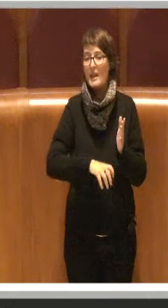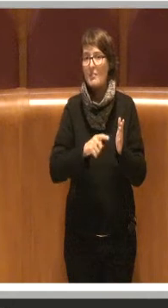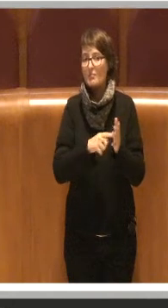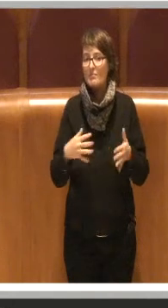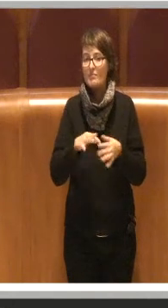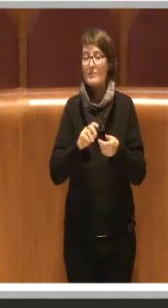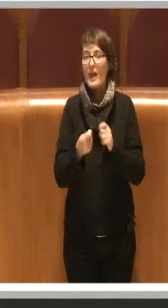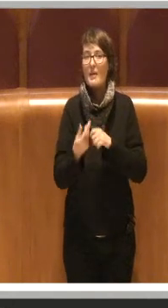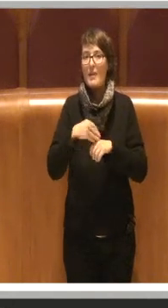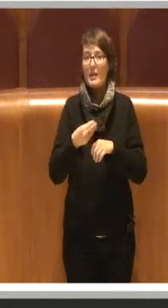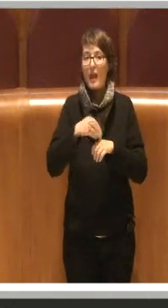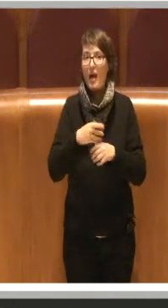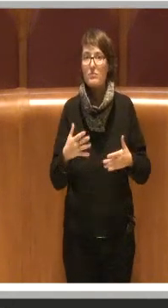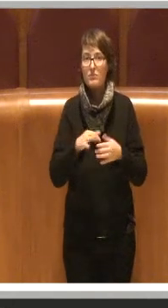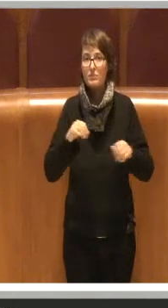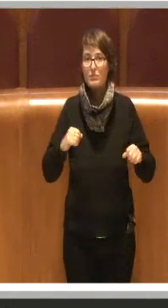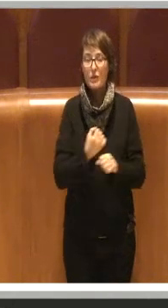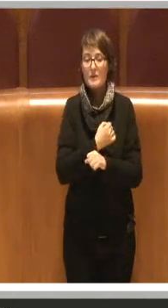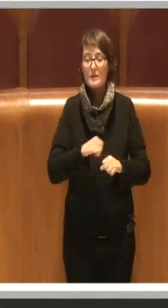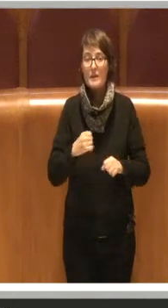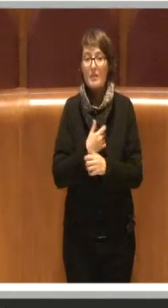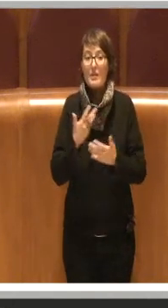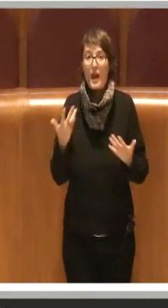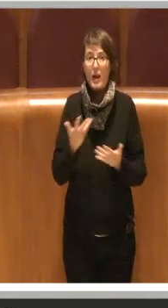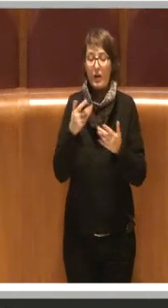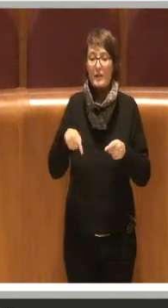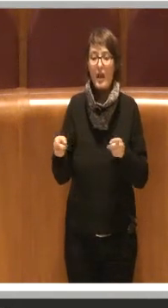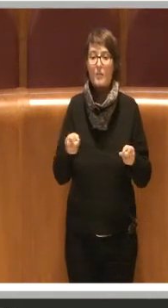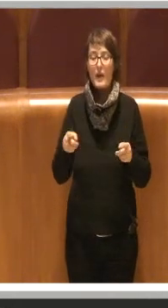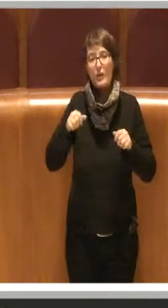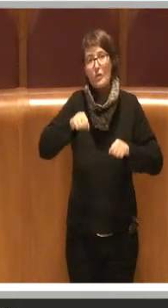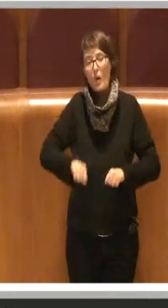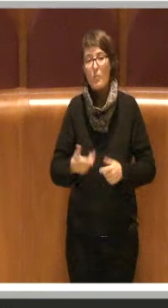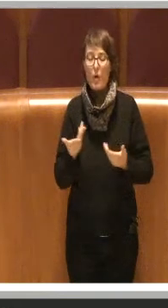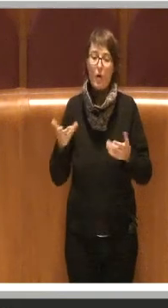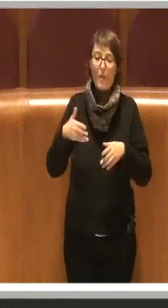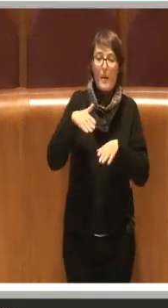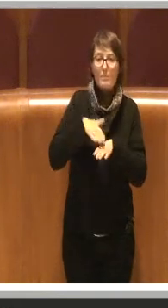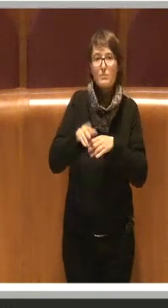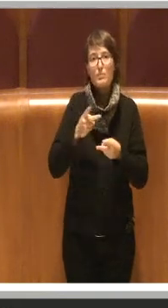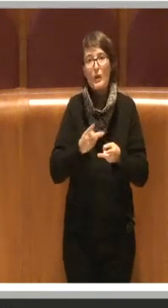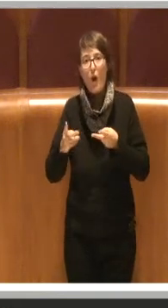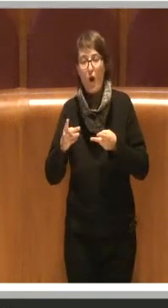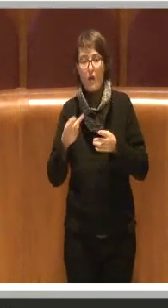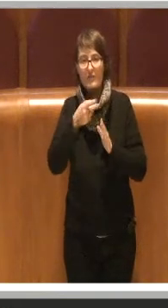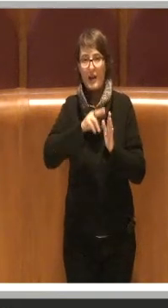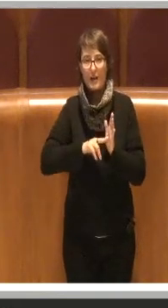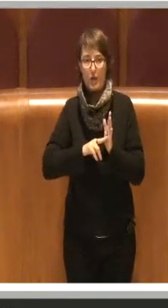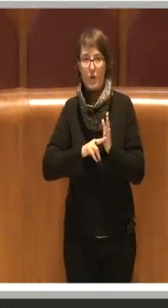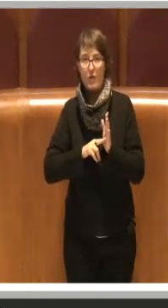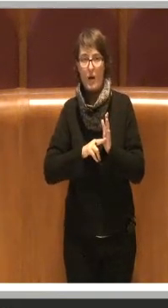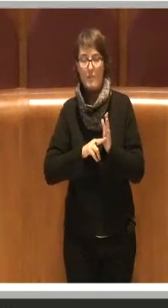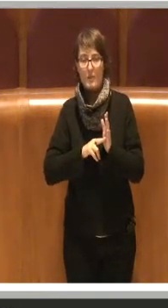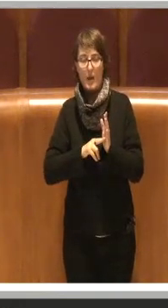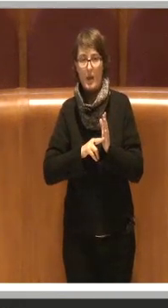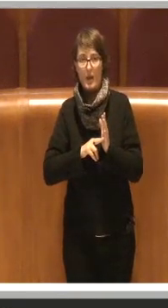cui possiamo sperimentare questo regolamento, sperimentarlo non soltanto all'interno dei patti, quindi nella sua applicazione, ma anche nei